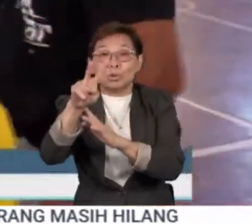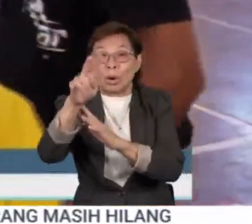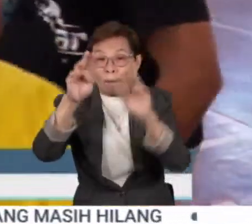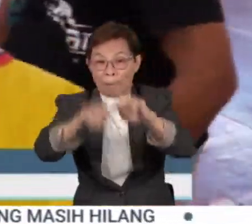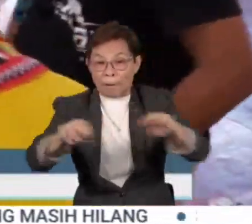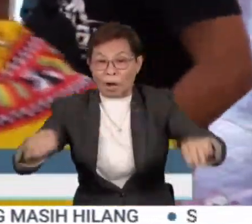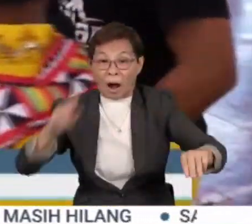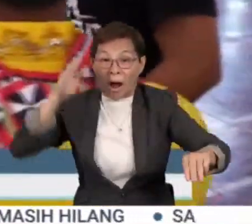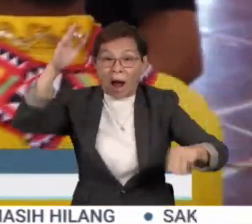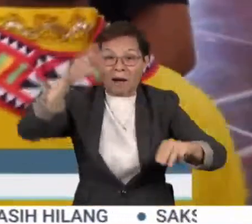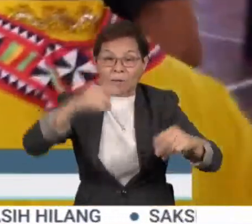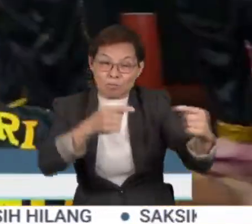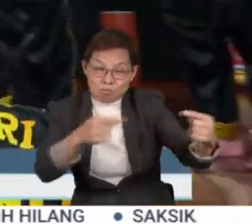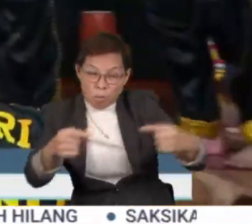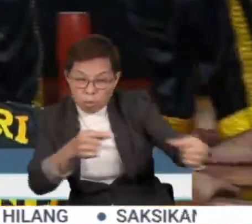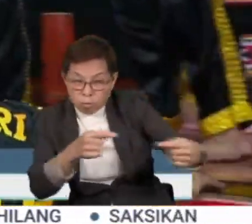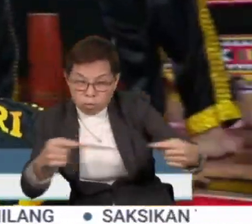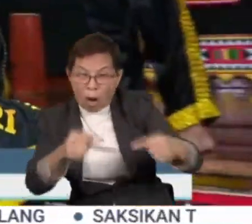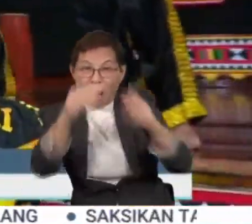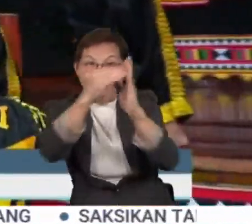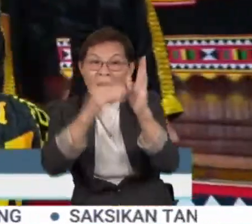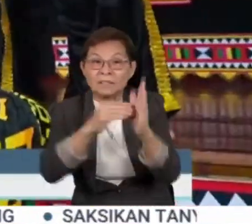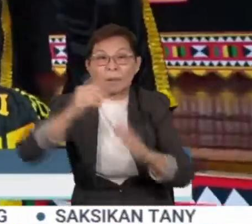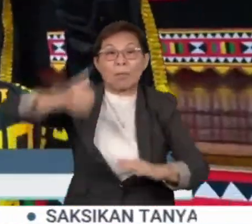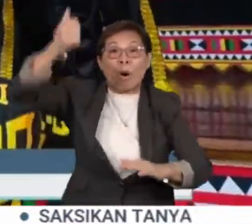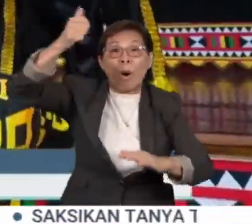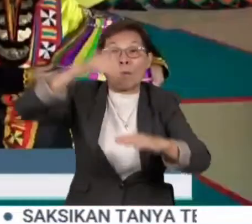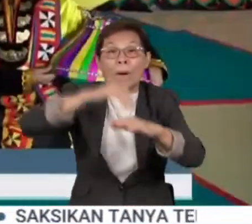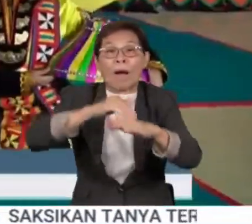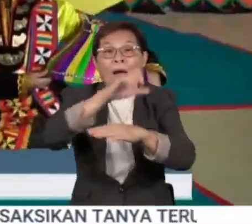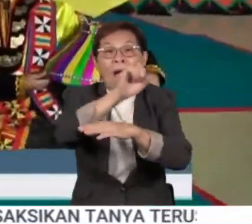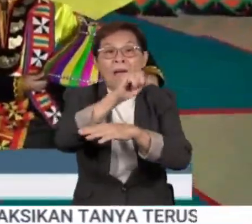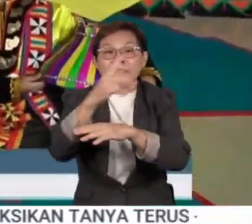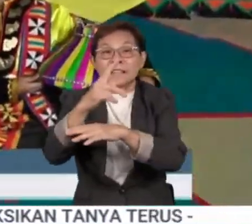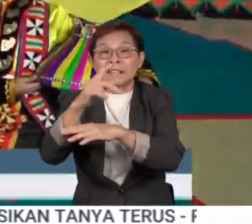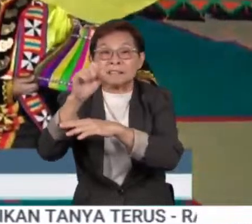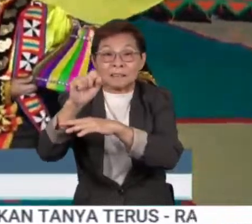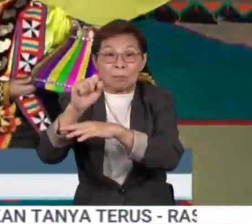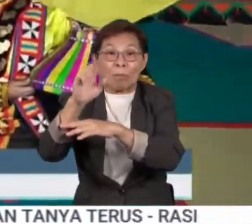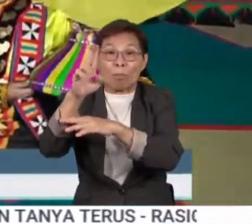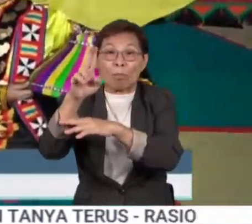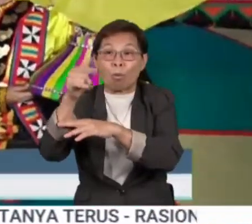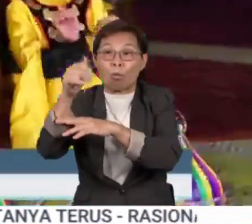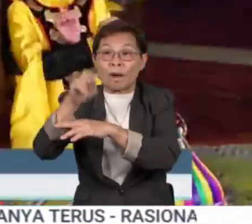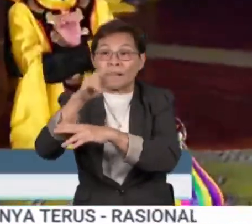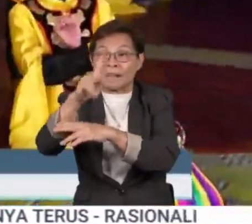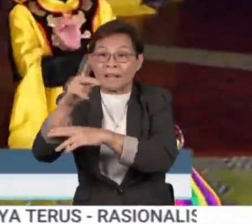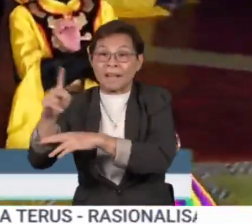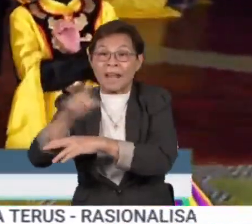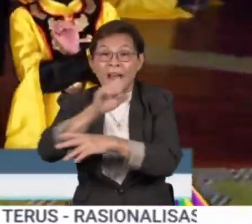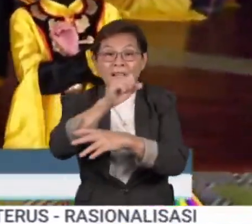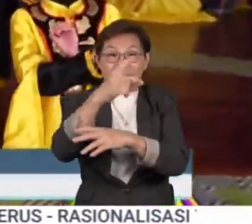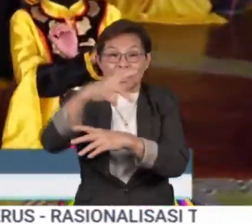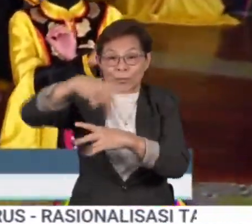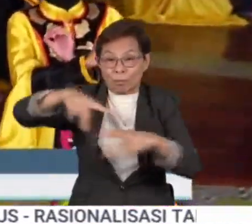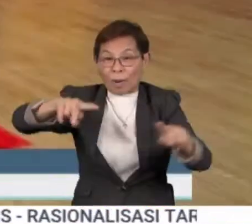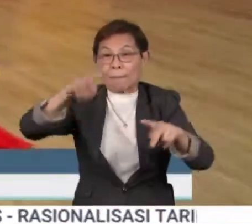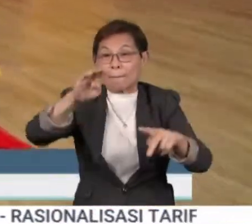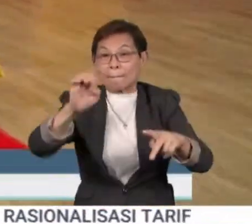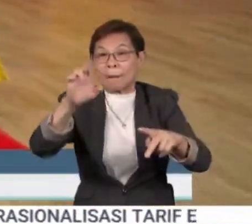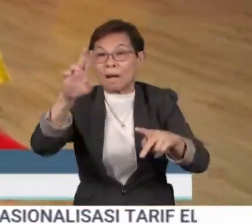pelajar bakal berentap pada acara kemuncak, iaitu SK Sembulan Kota Kinabalu, SK Pekan Kota